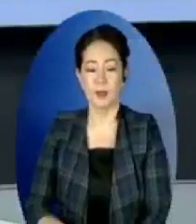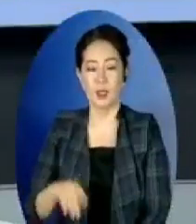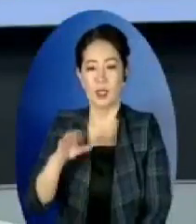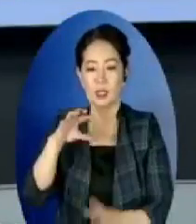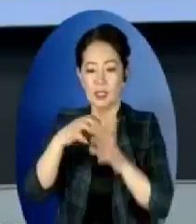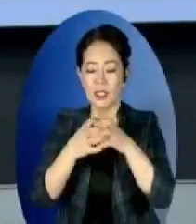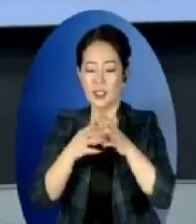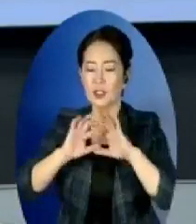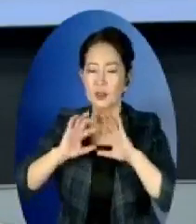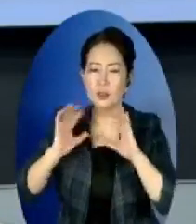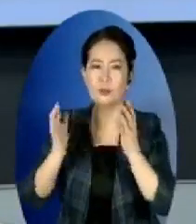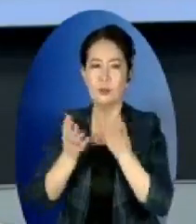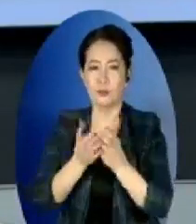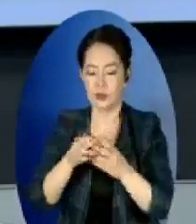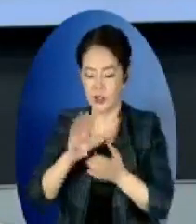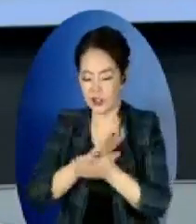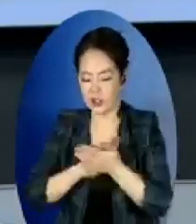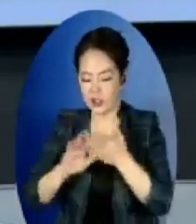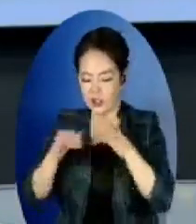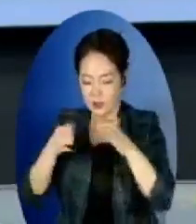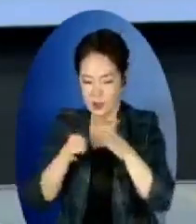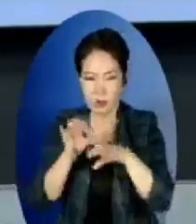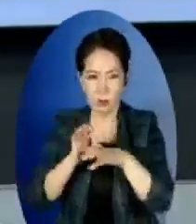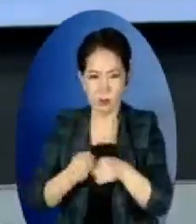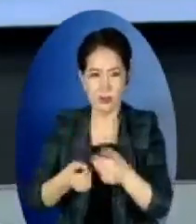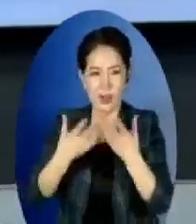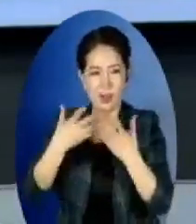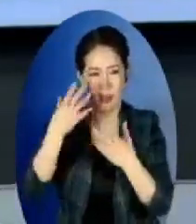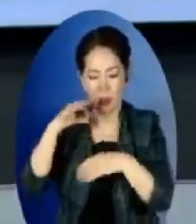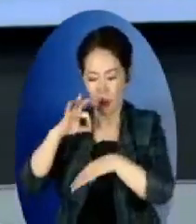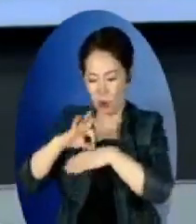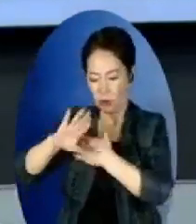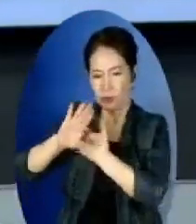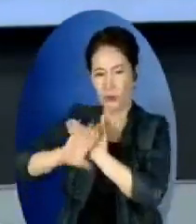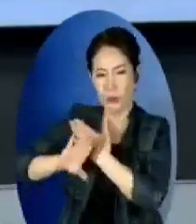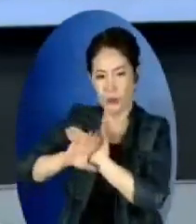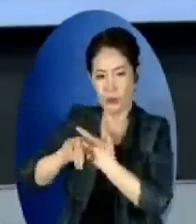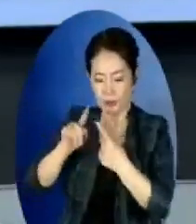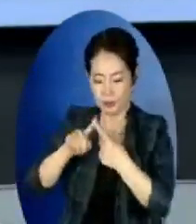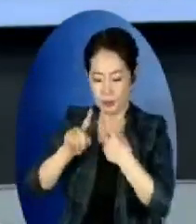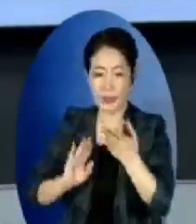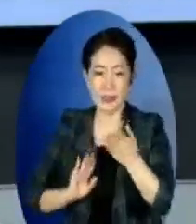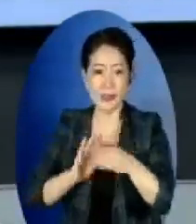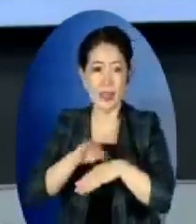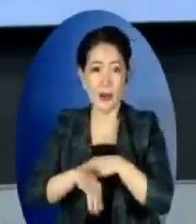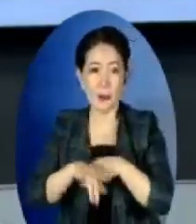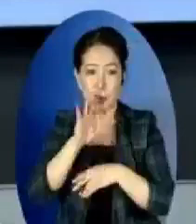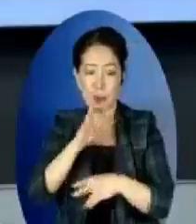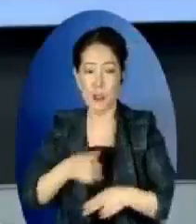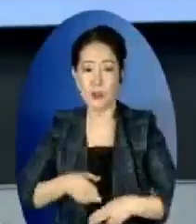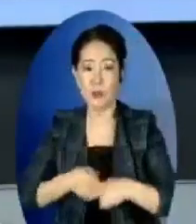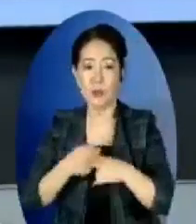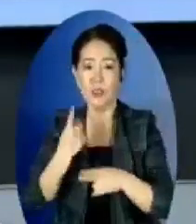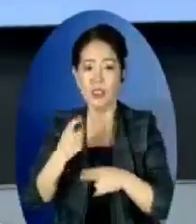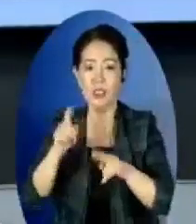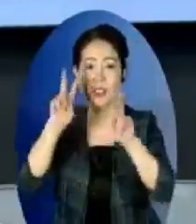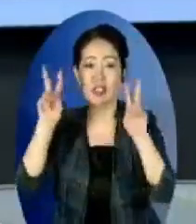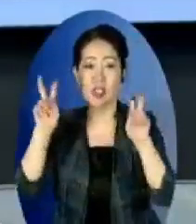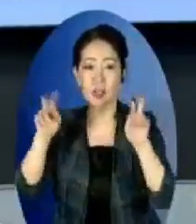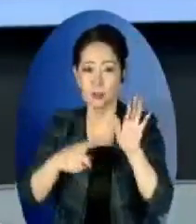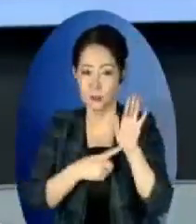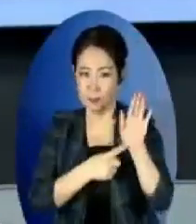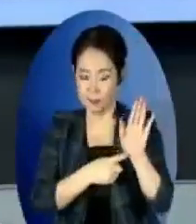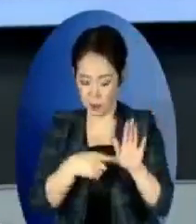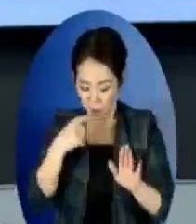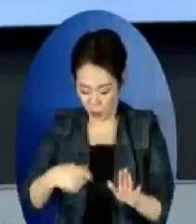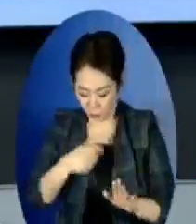Дэлхийн нийтээр шинэ вирусын аюултай тулаад байгаа энэ үед аливаа өвч эрсдлээ сэргийлэх түүнийг даван гарахад тус болох нэгэн сэдвийг бид хөндөж байна. Аливаа